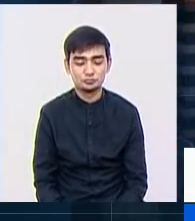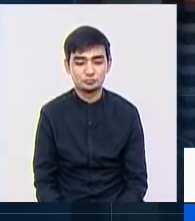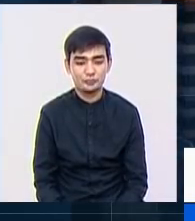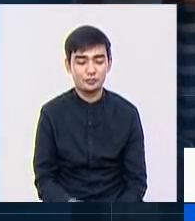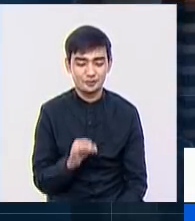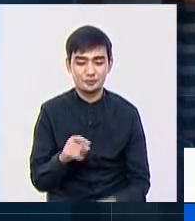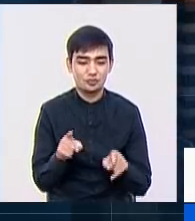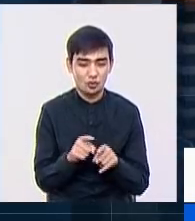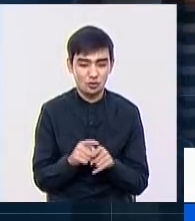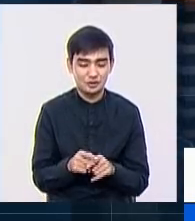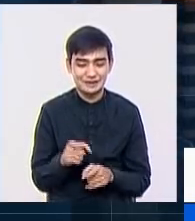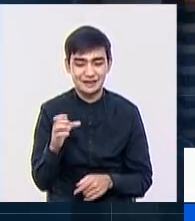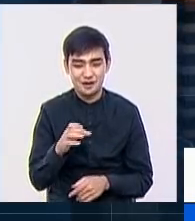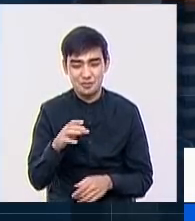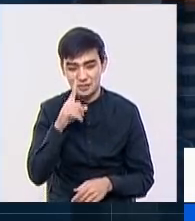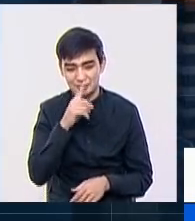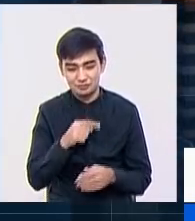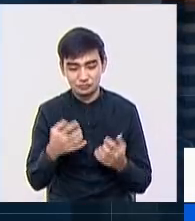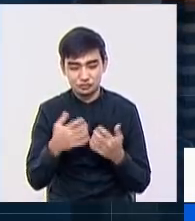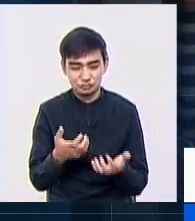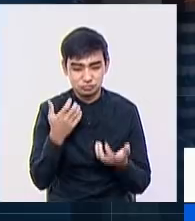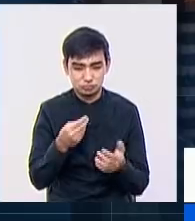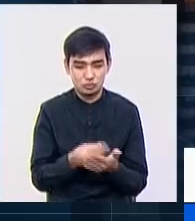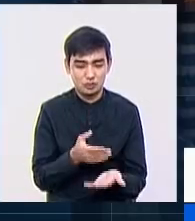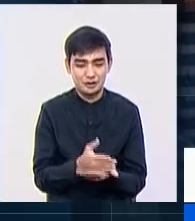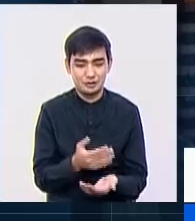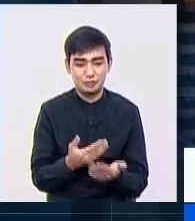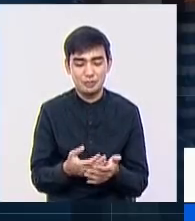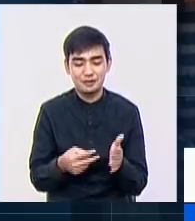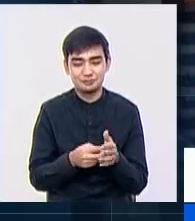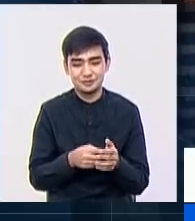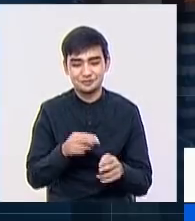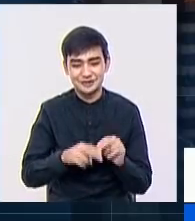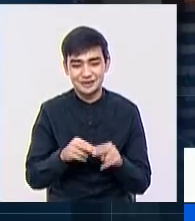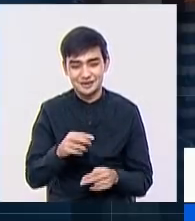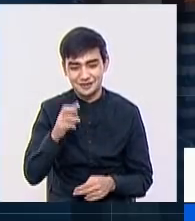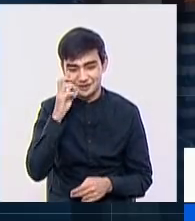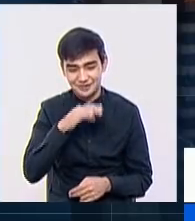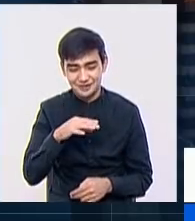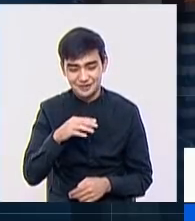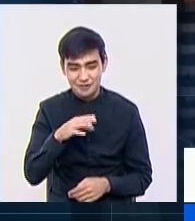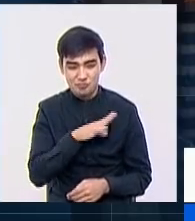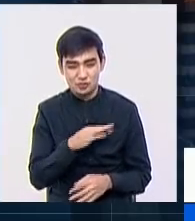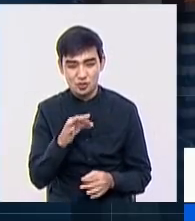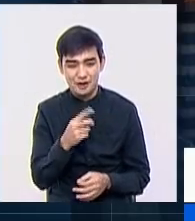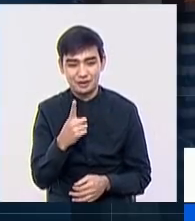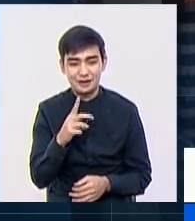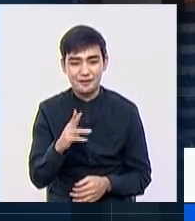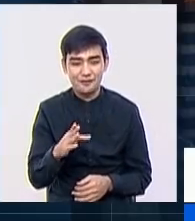И все же по итогам сентября удорожание очевидно. Так, средняя цена по стране на квадратный метр первичного